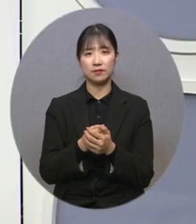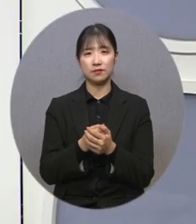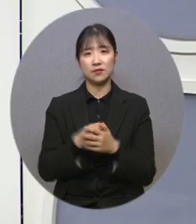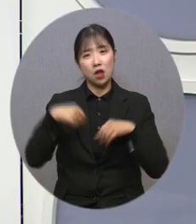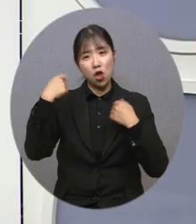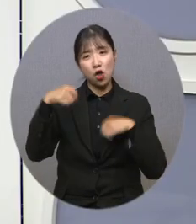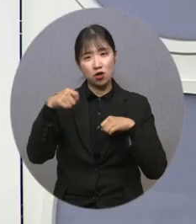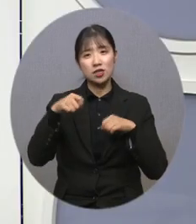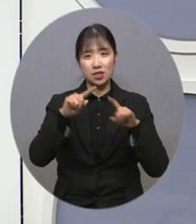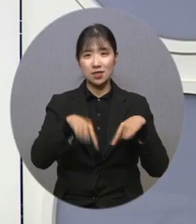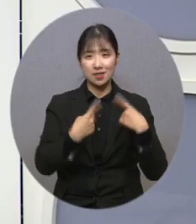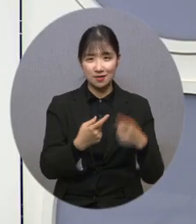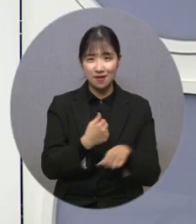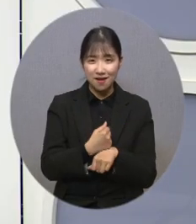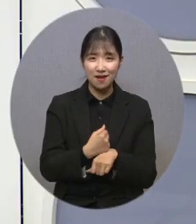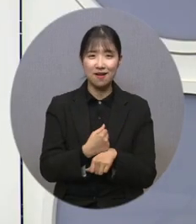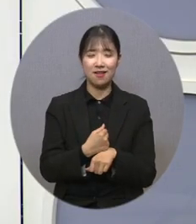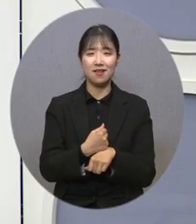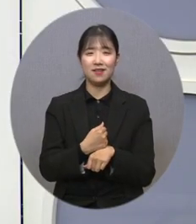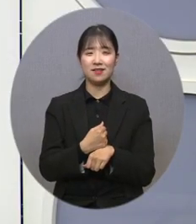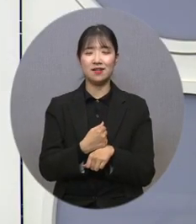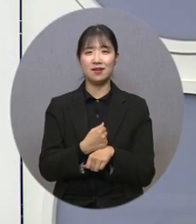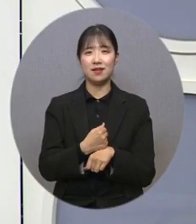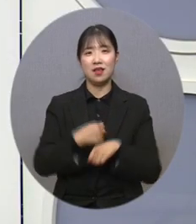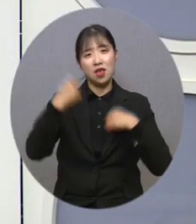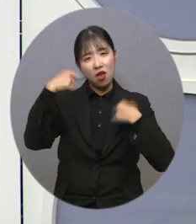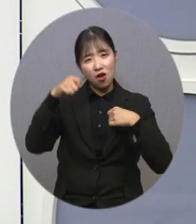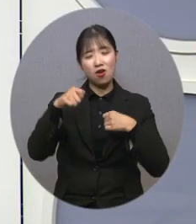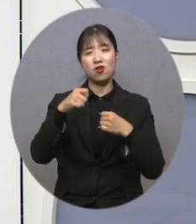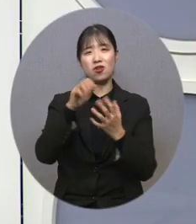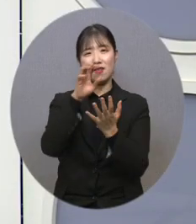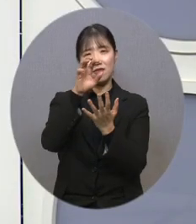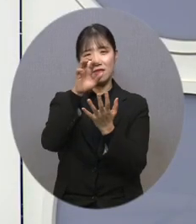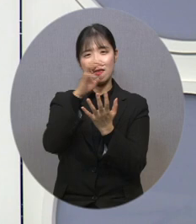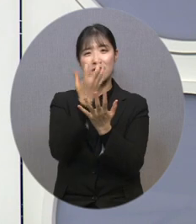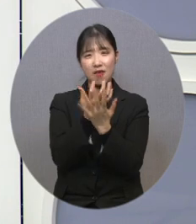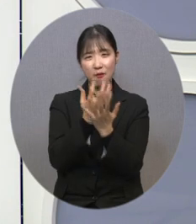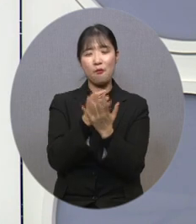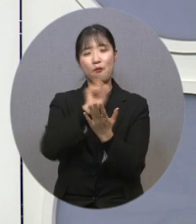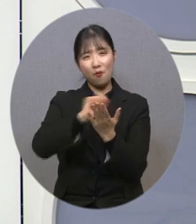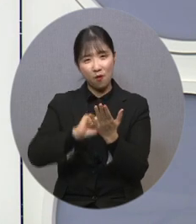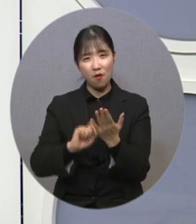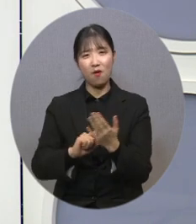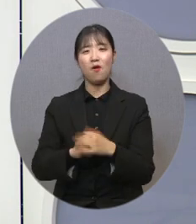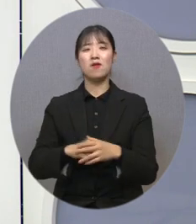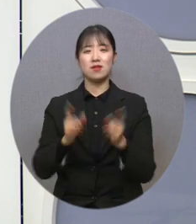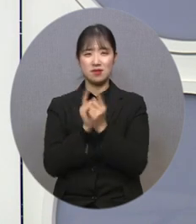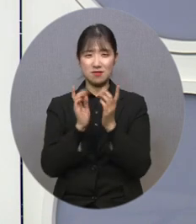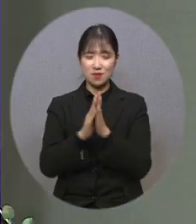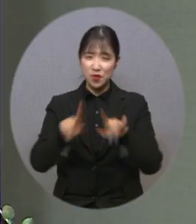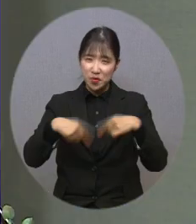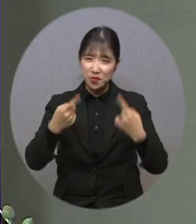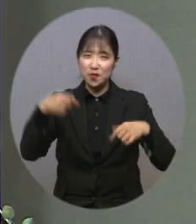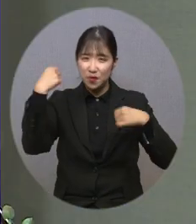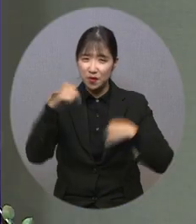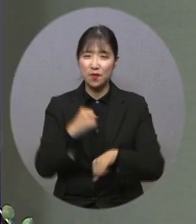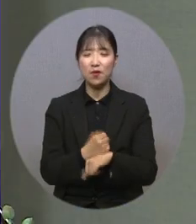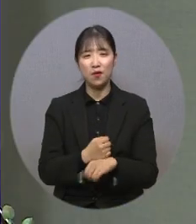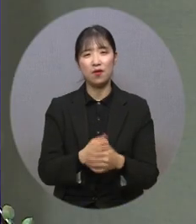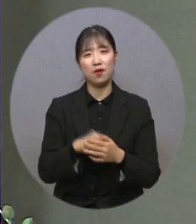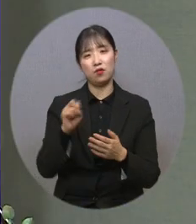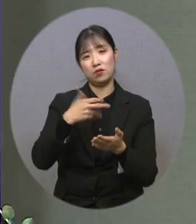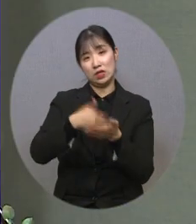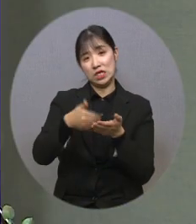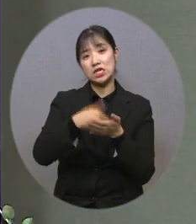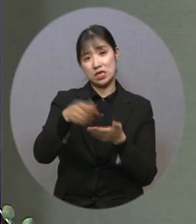뭐 연극도 하시고. 아, 예, 그렇습니다. 극본도 쓰시고. 아, 뭐 또 연기도 하시고. 네, 그렇습니다. 또